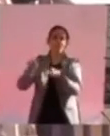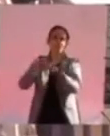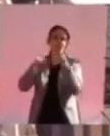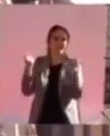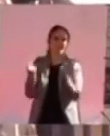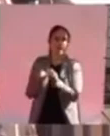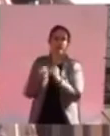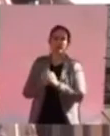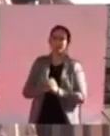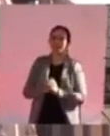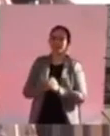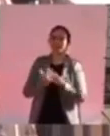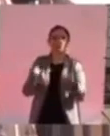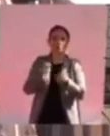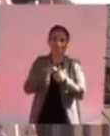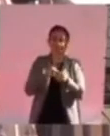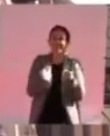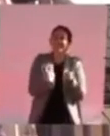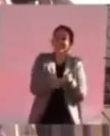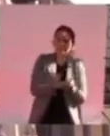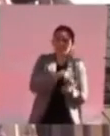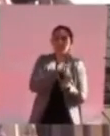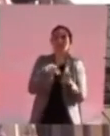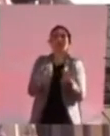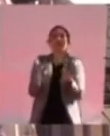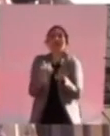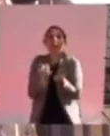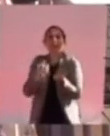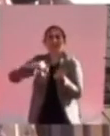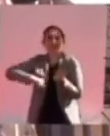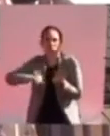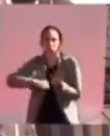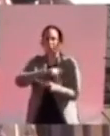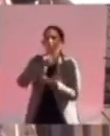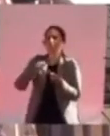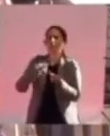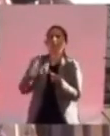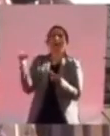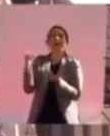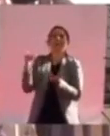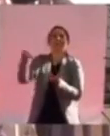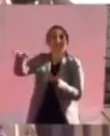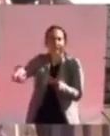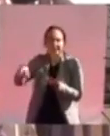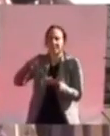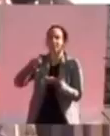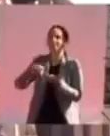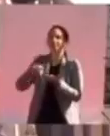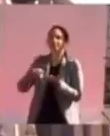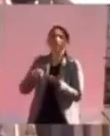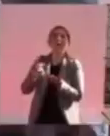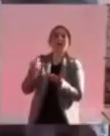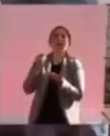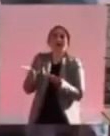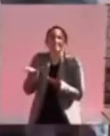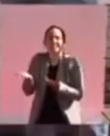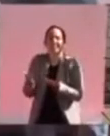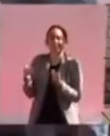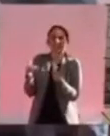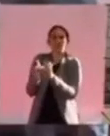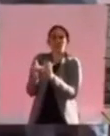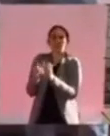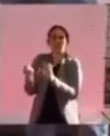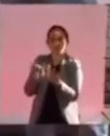case della salute residenzialità e assistenza domiciliare in conclusione